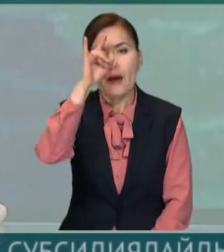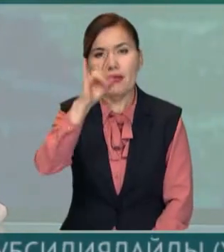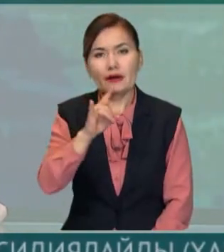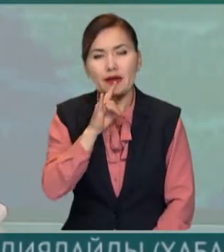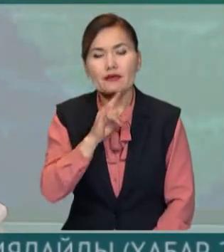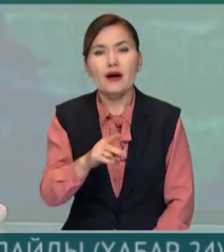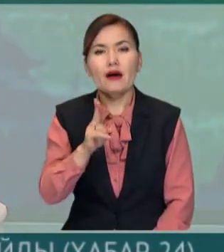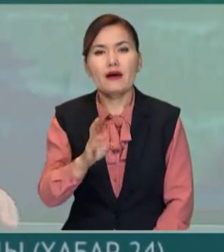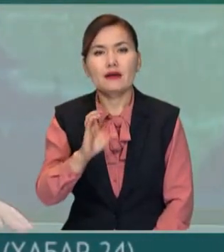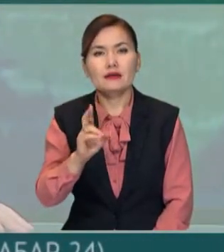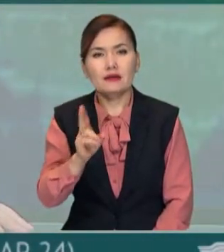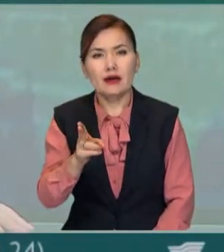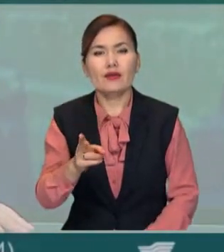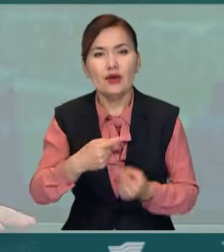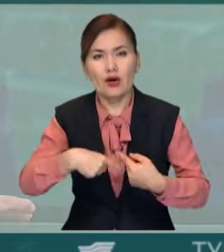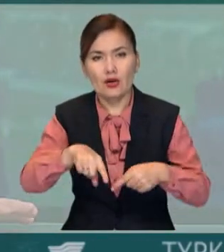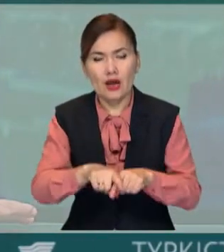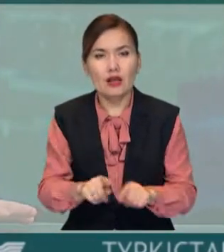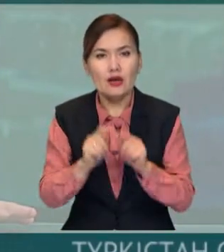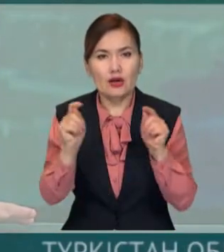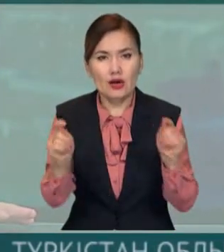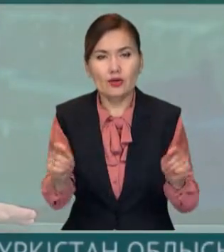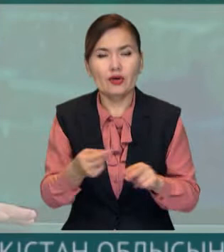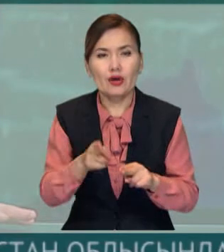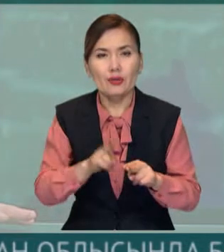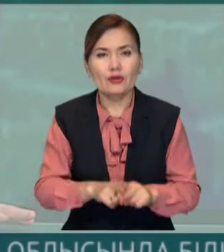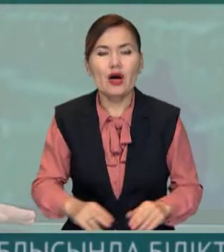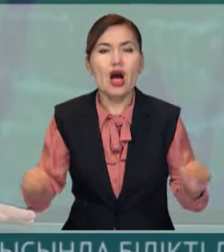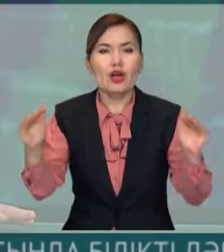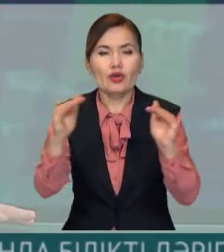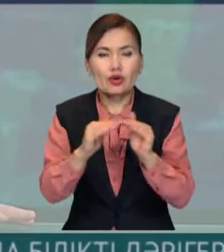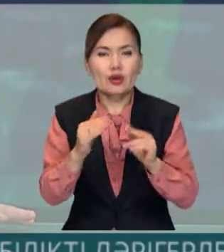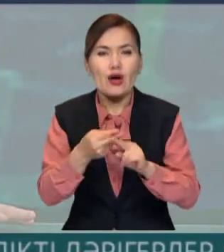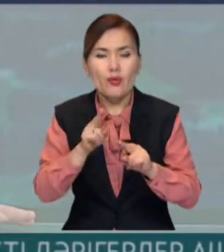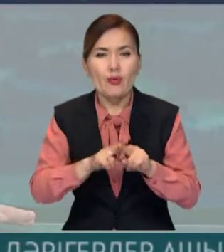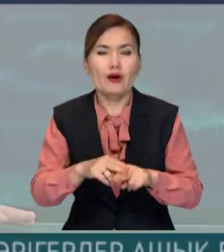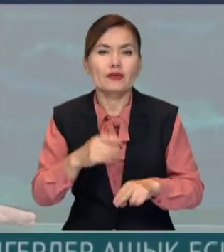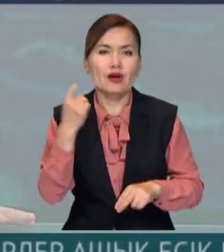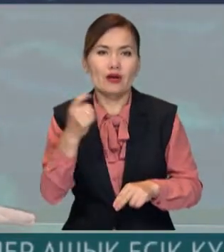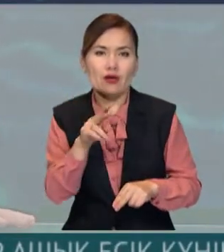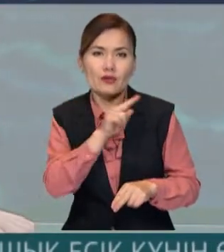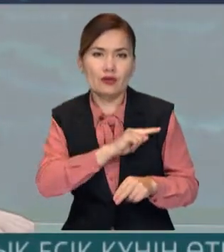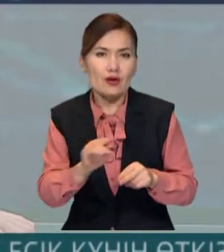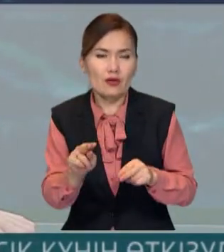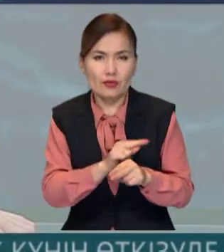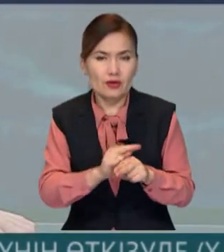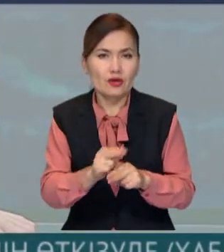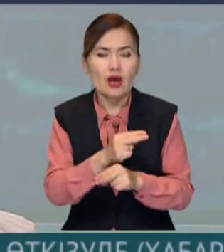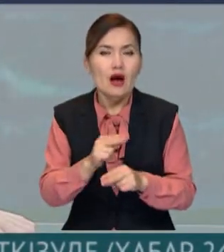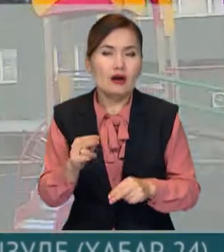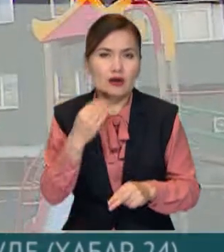Елімізде пәтер иелері кооперативі құрылғалы тұрған үй коммуналдық шаруашылығы сапалы жұмыс көрсетпей келеді. Тұрғындар